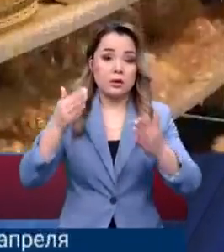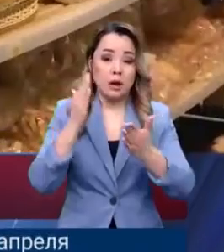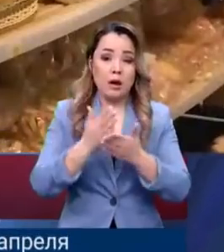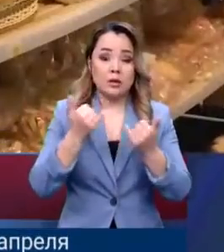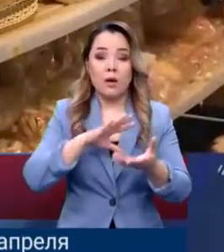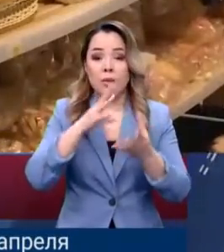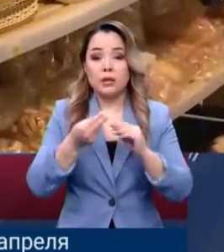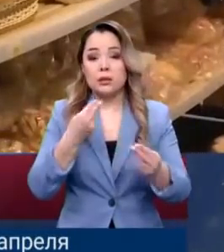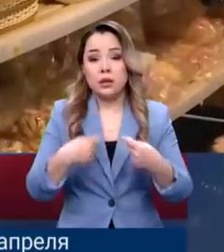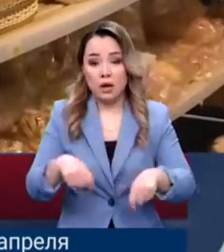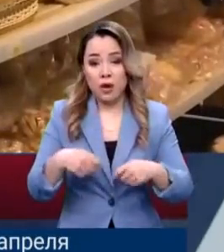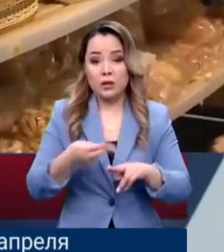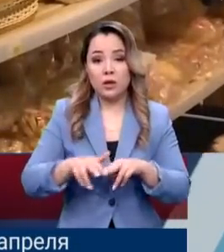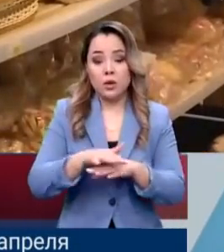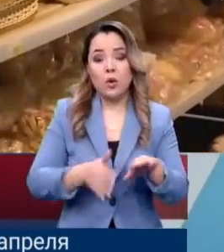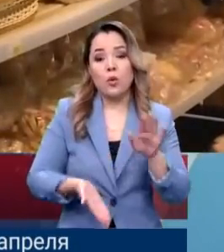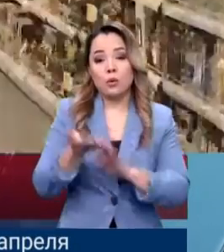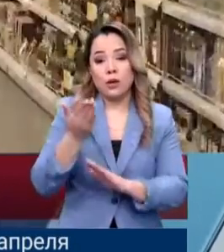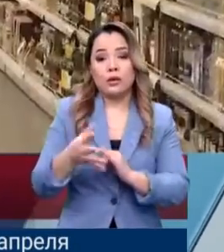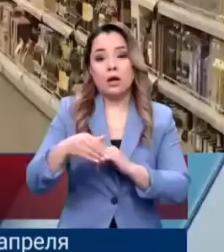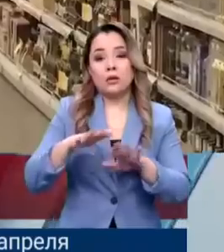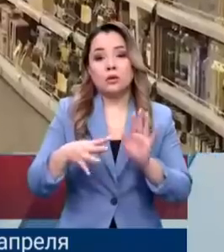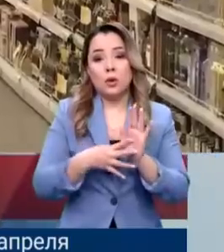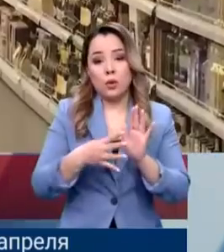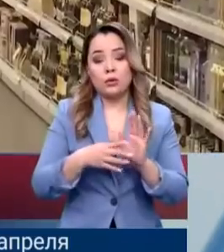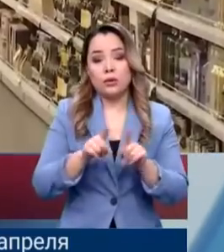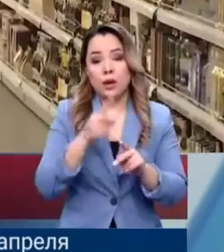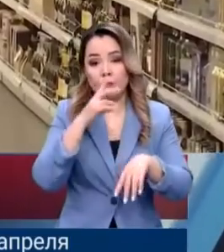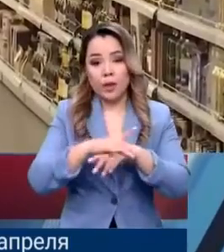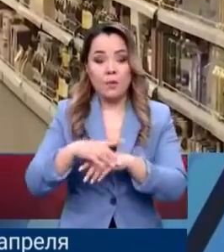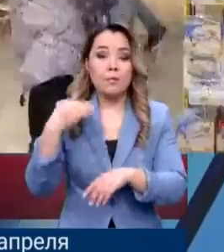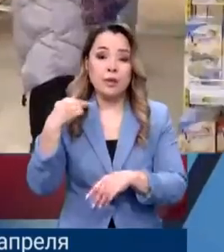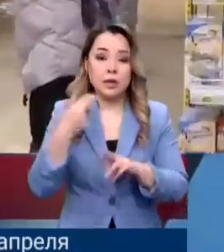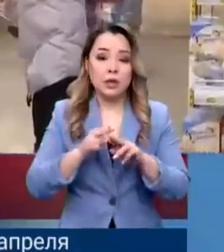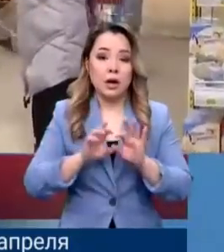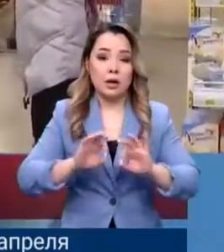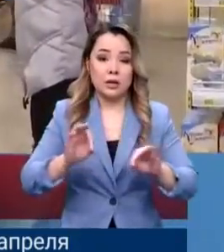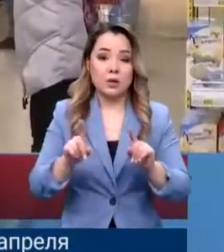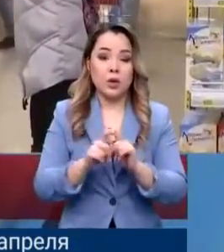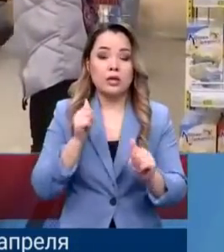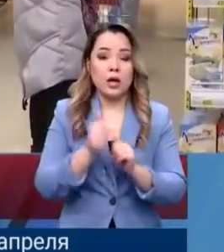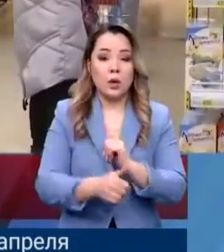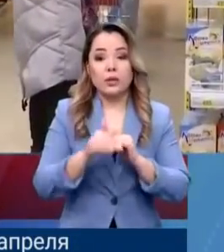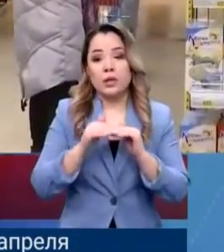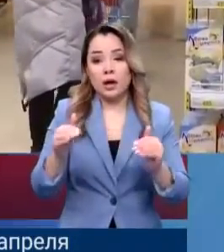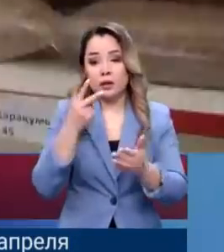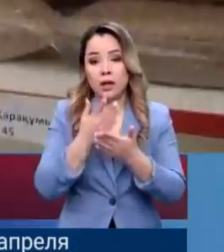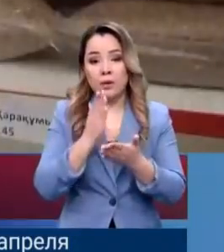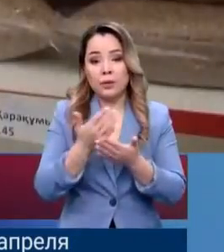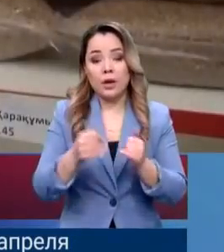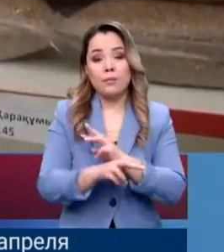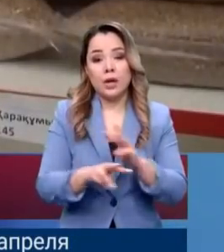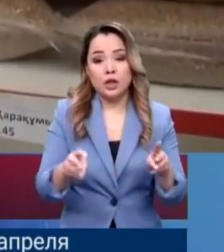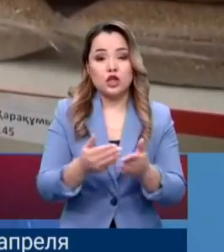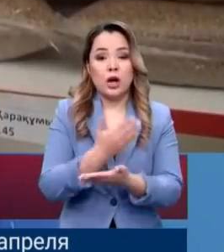Жалпы барлық тауар бойынша өсім 9 өңірде байқалуда. Енді ол президент айтқан рекордтық деңгейден асып кетпес үшін